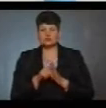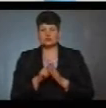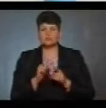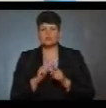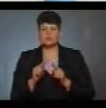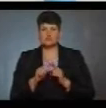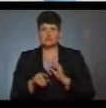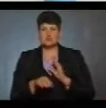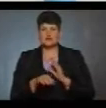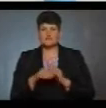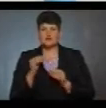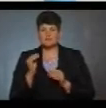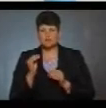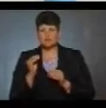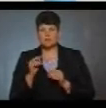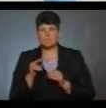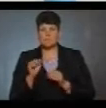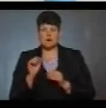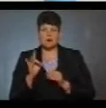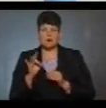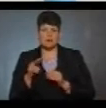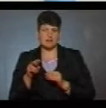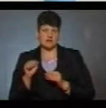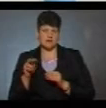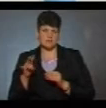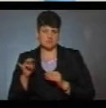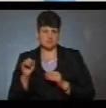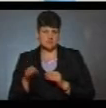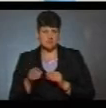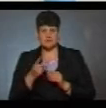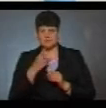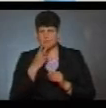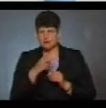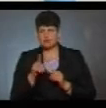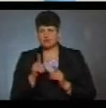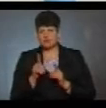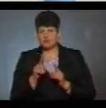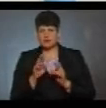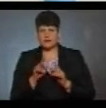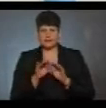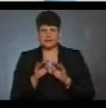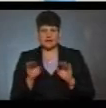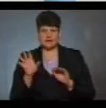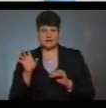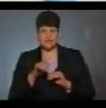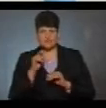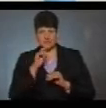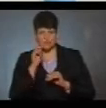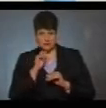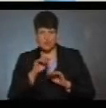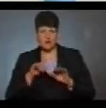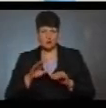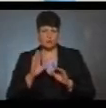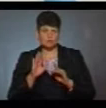пришвидшення виборів парламентських. І як бачимо, що як на рівні всеукраїнському, так і потім